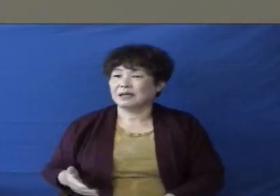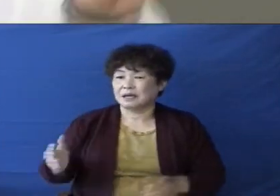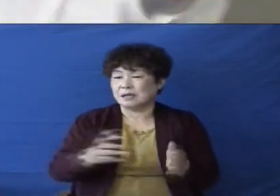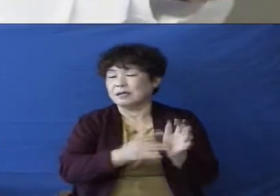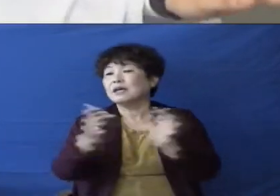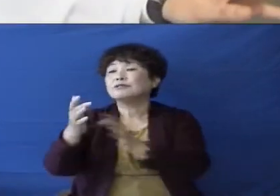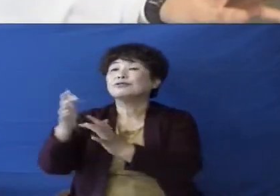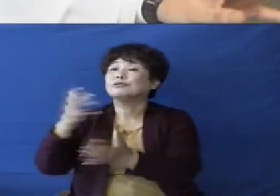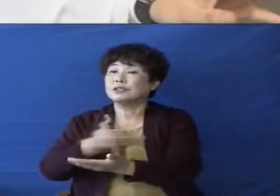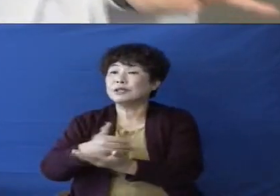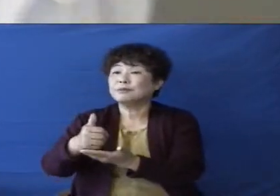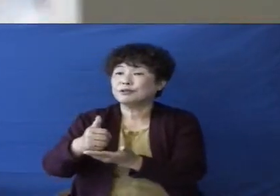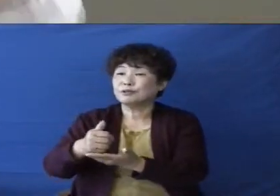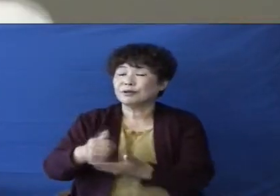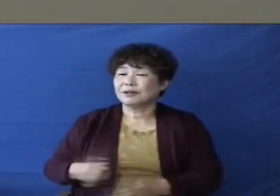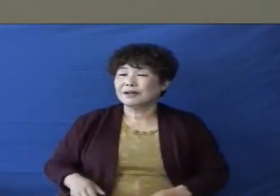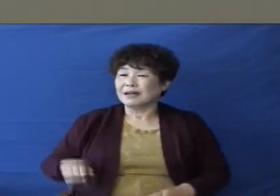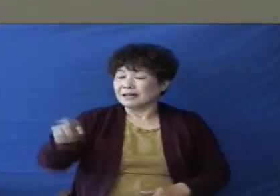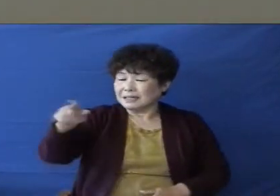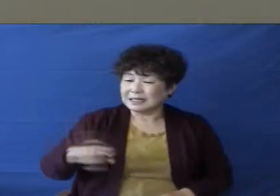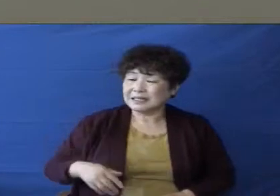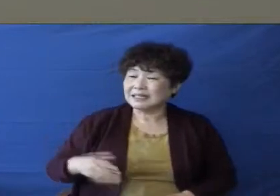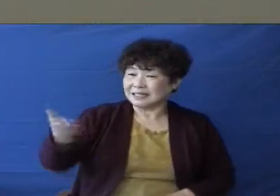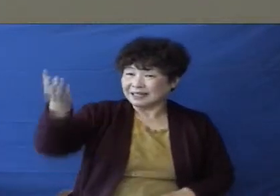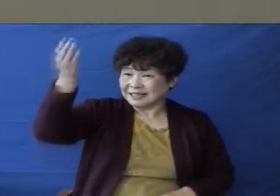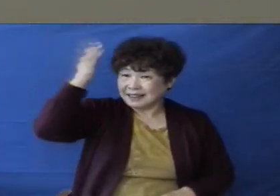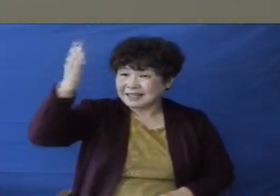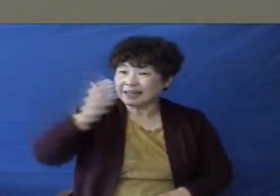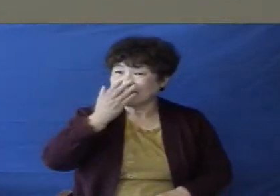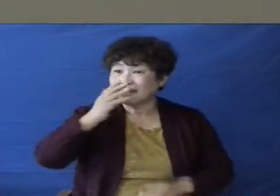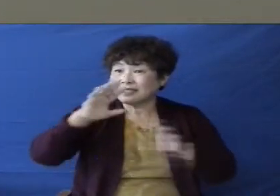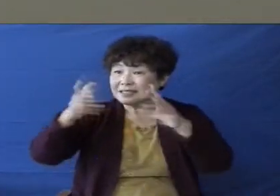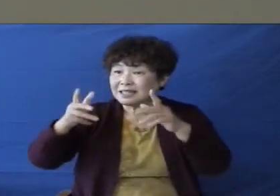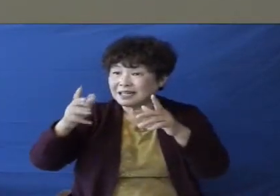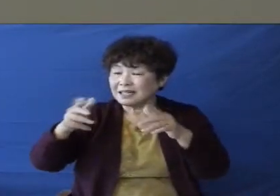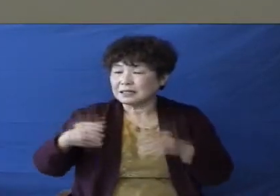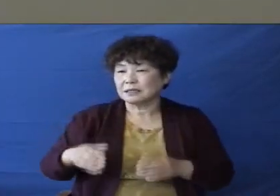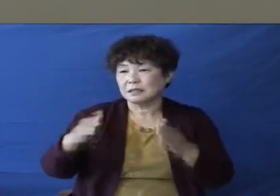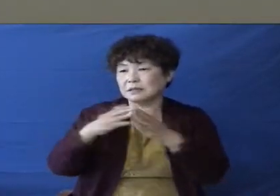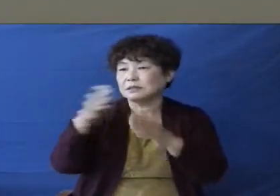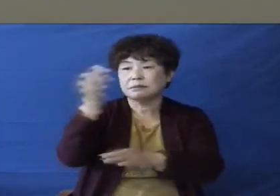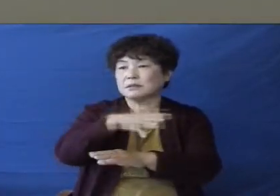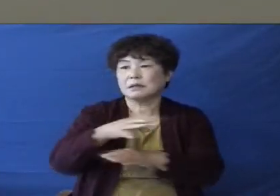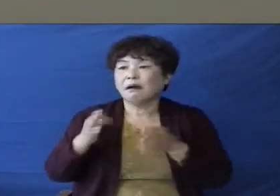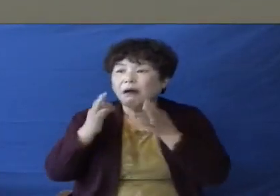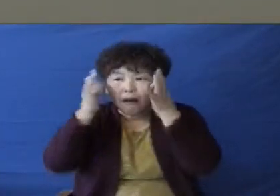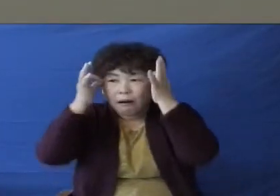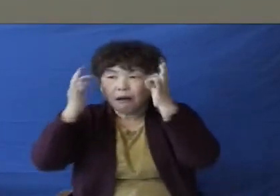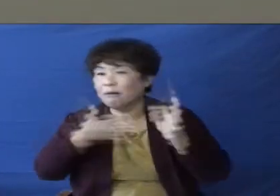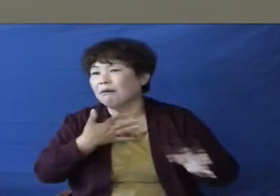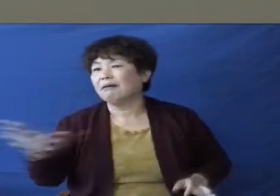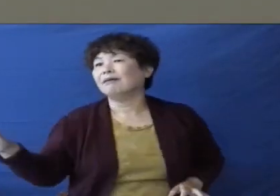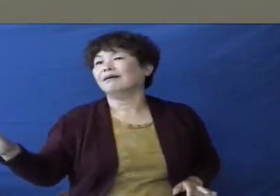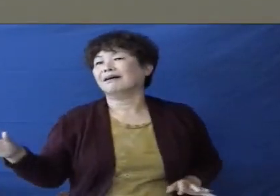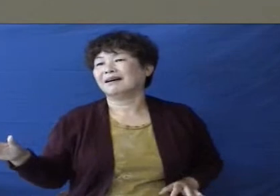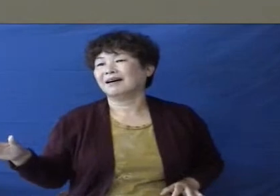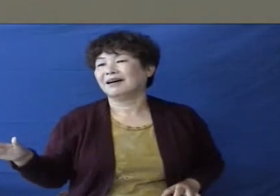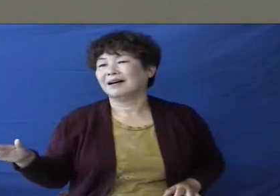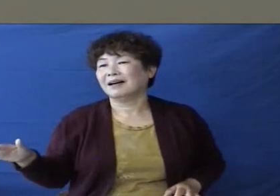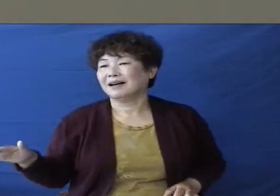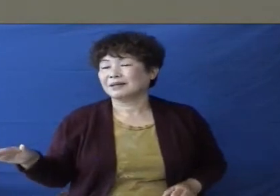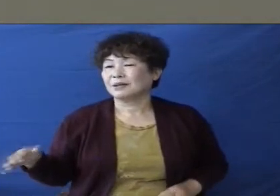그냥 있는대로 족한 이 한 가지만 해도 족하다 아 마르다 에게 분주해 가지고 이것저것 하려고 하는 바로 되게 한